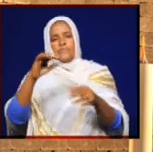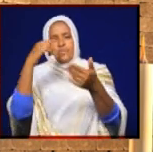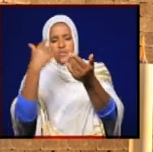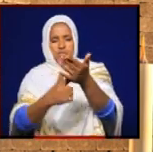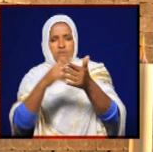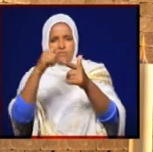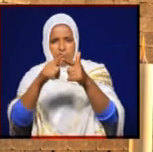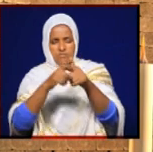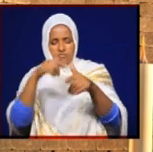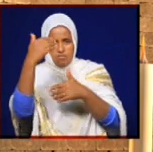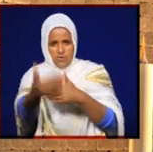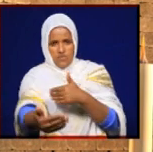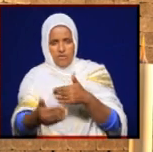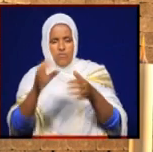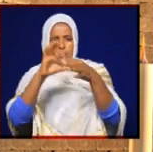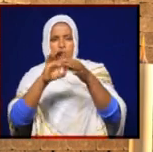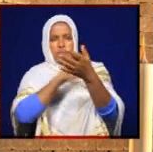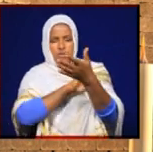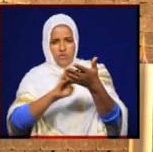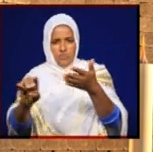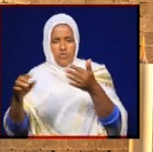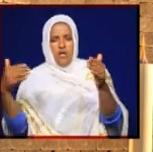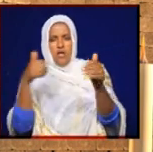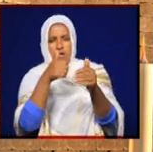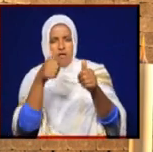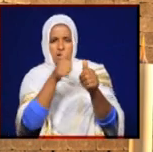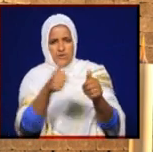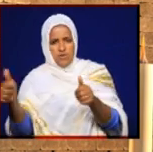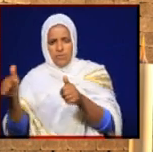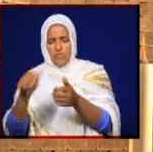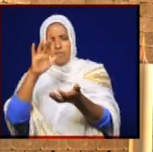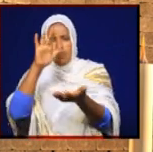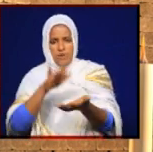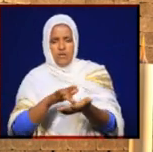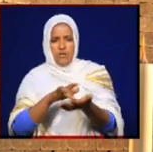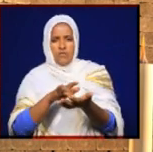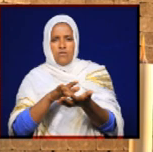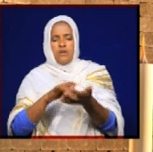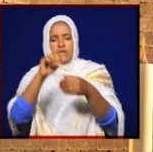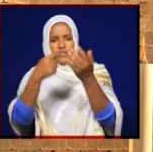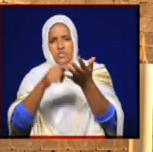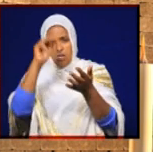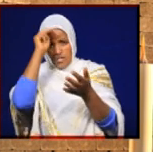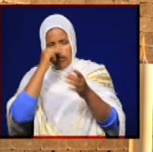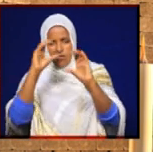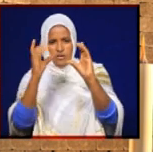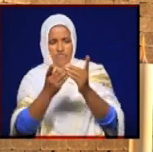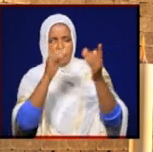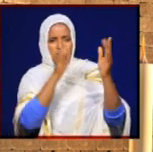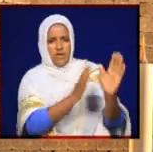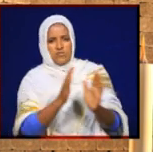እንግዲህ ከዚህ በማስቀጠል በማኅበረ ቅዱሳን የአዲስ አበባ ንዑስ ማዕከል የሥነ ጥበባት